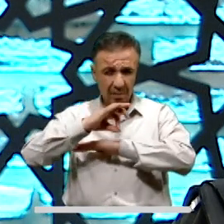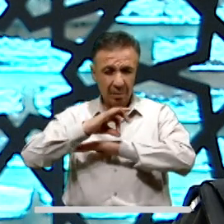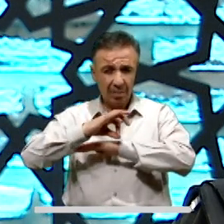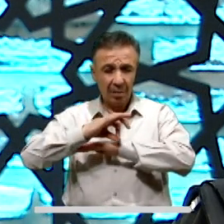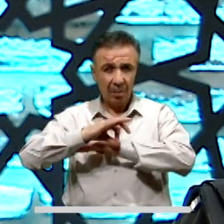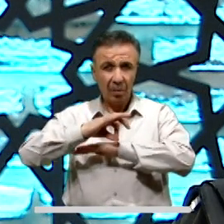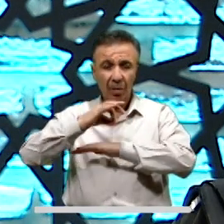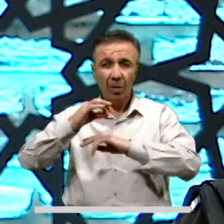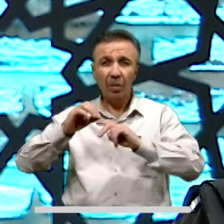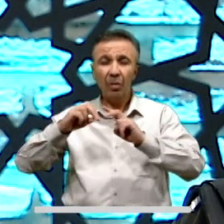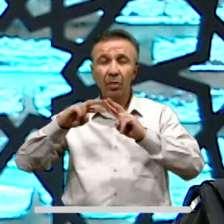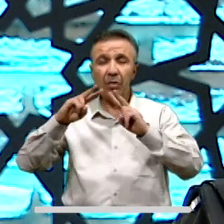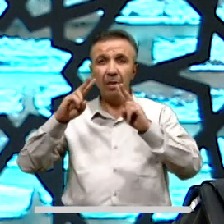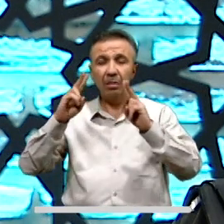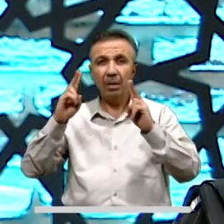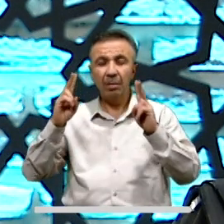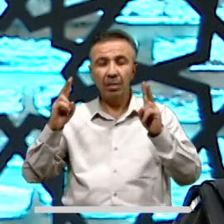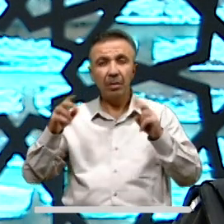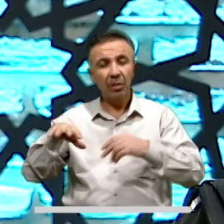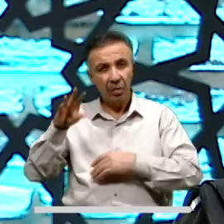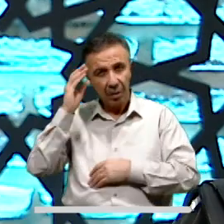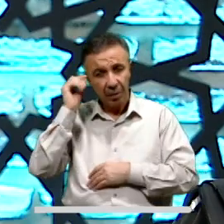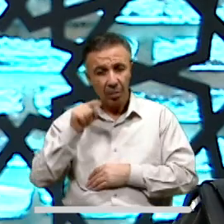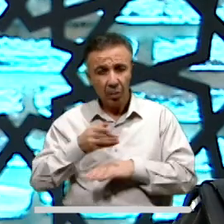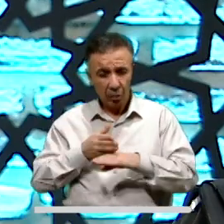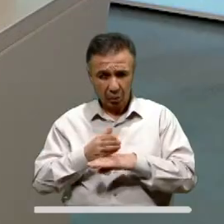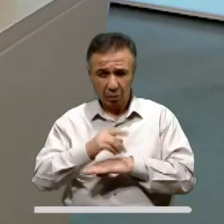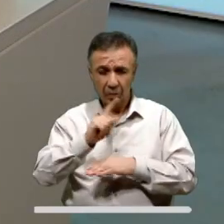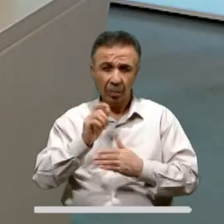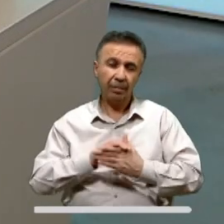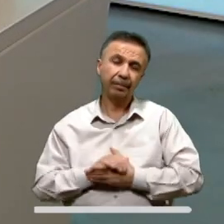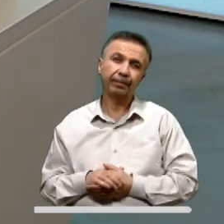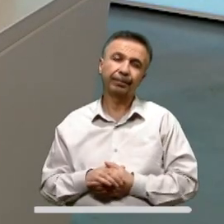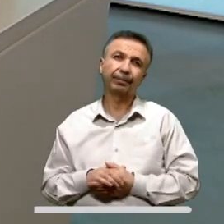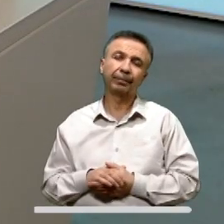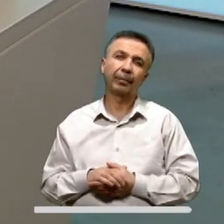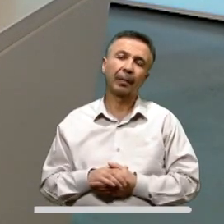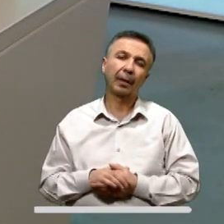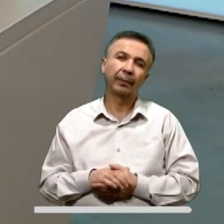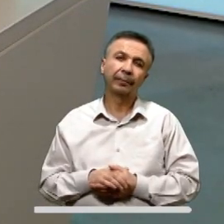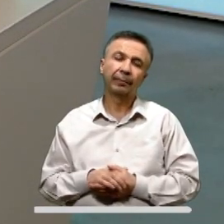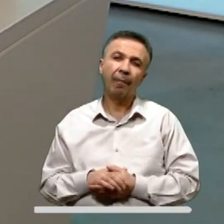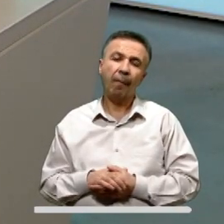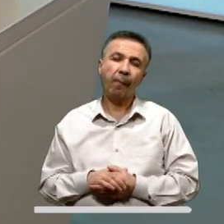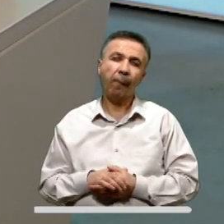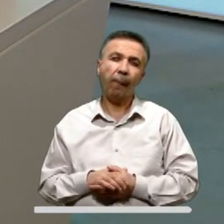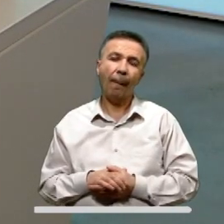gökyüzüne yayılmasıyla belirlendiğini öğrenmiştim. Bu doğru mudur? Bu söylenenler doğru mudur? Yoksa Diyanet İşleri